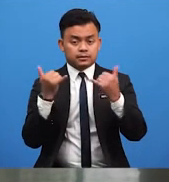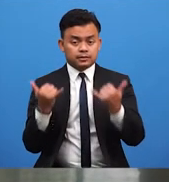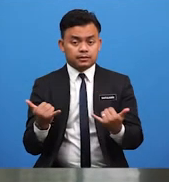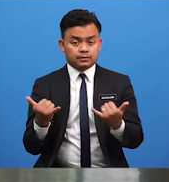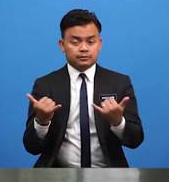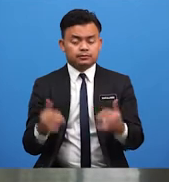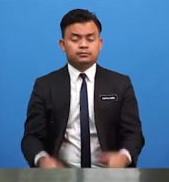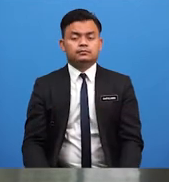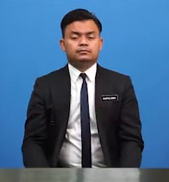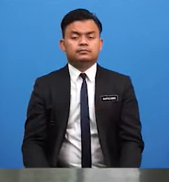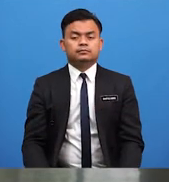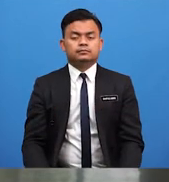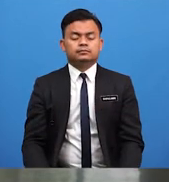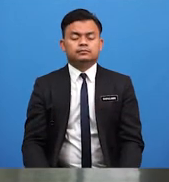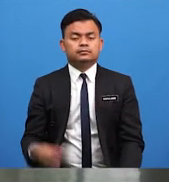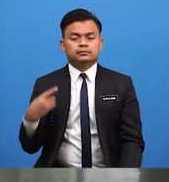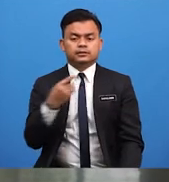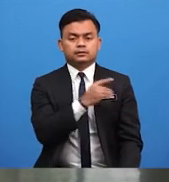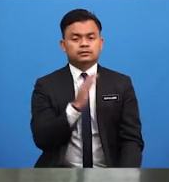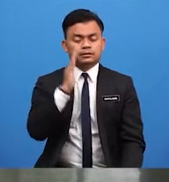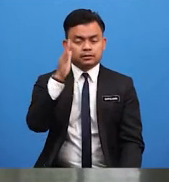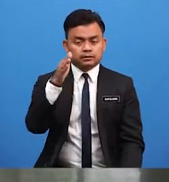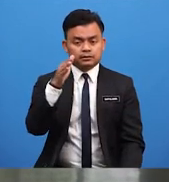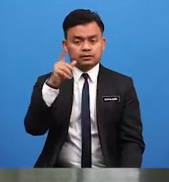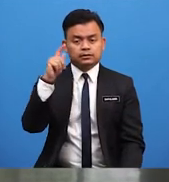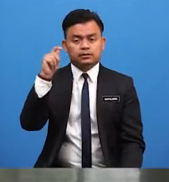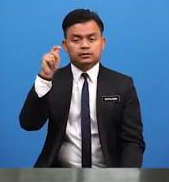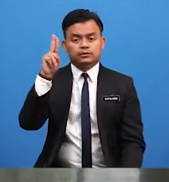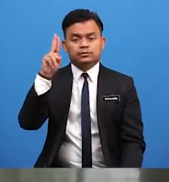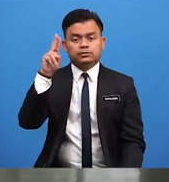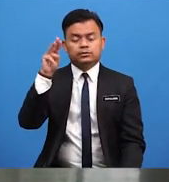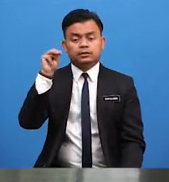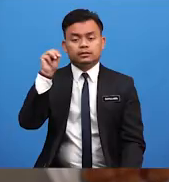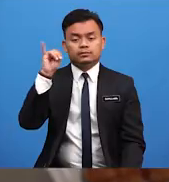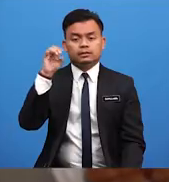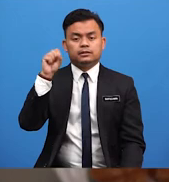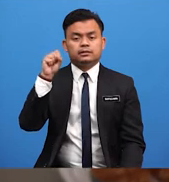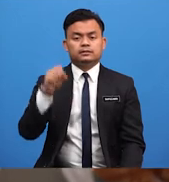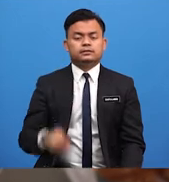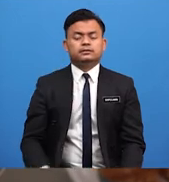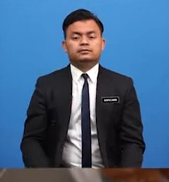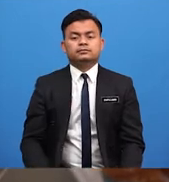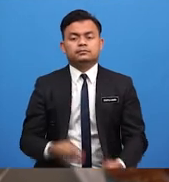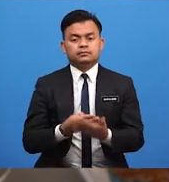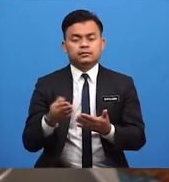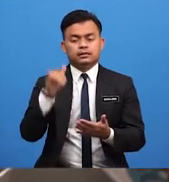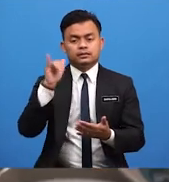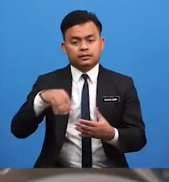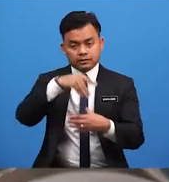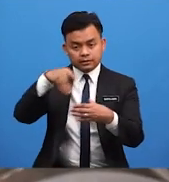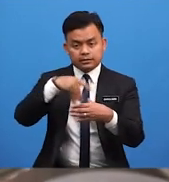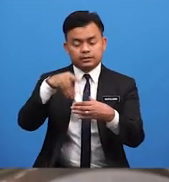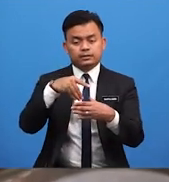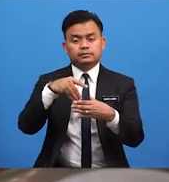Sekarang, kita akan tumis bahan yang telah dikisar dan tumis hingga